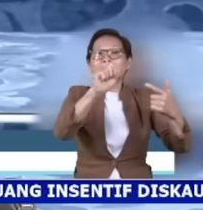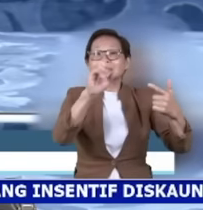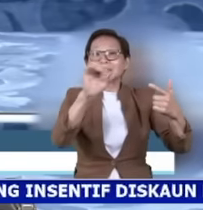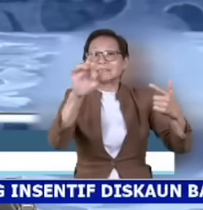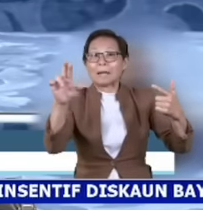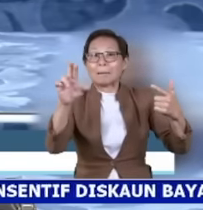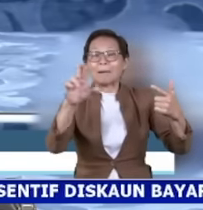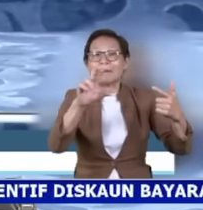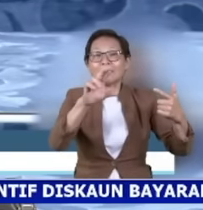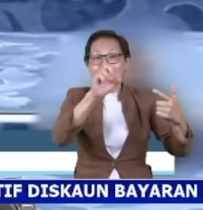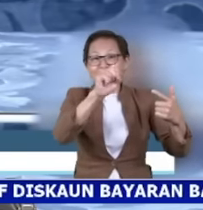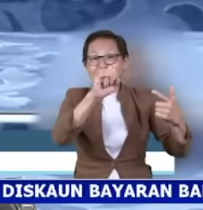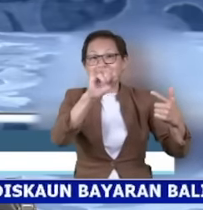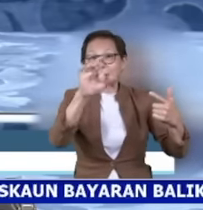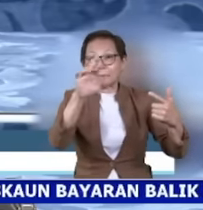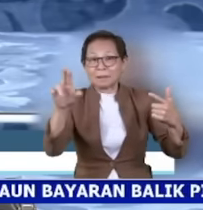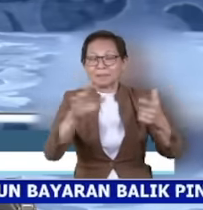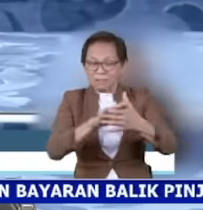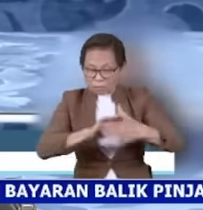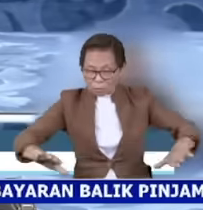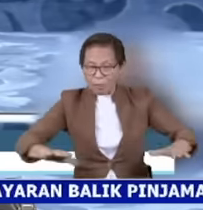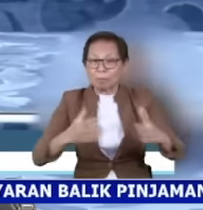melalui National